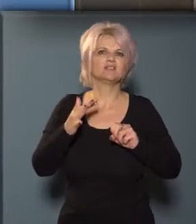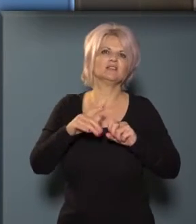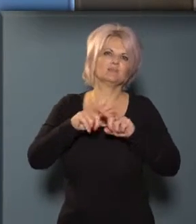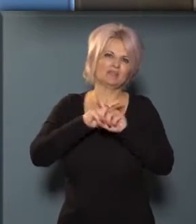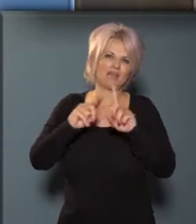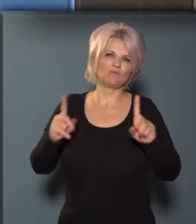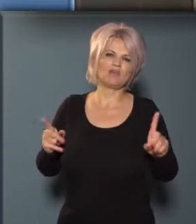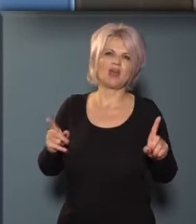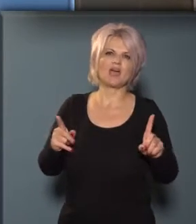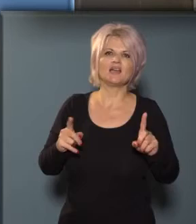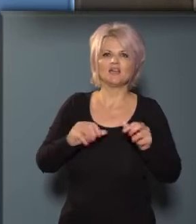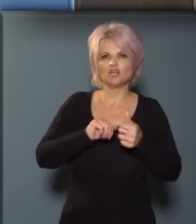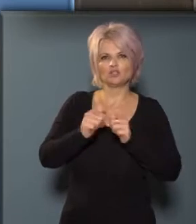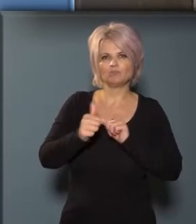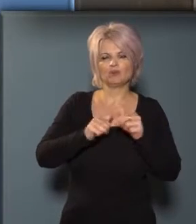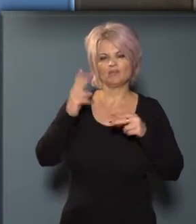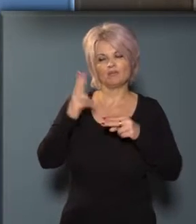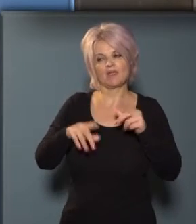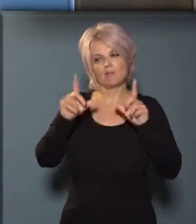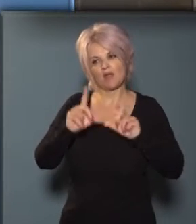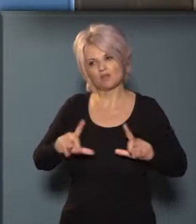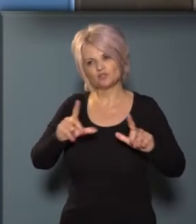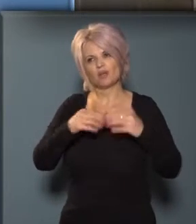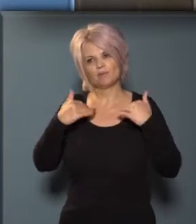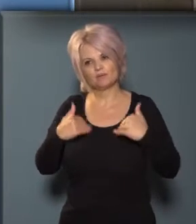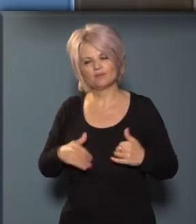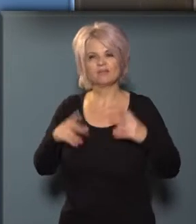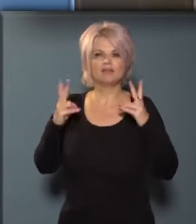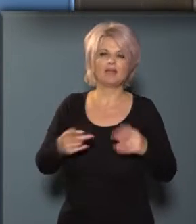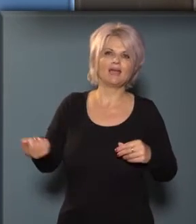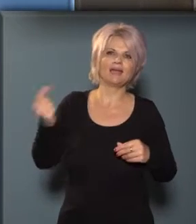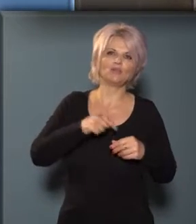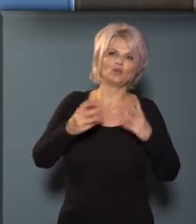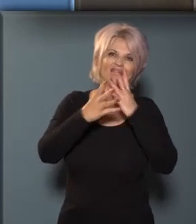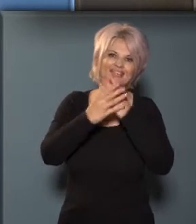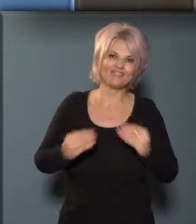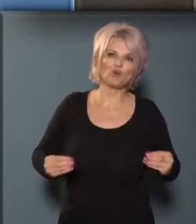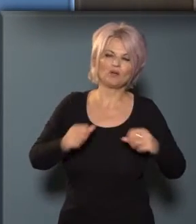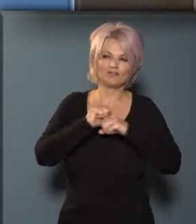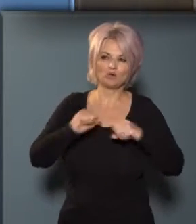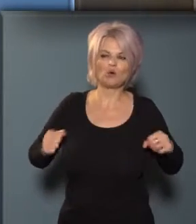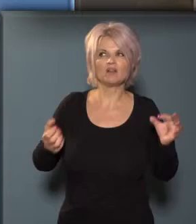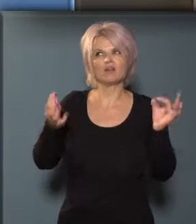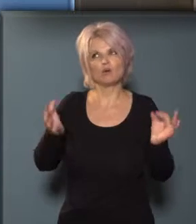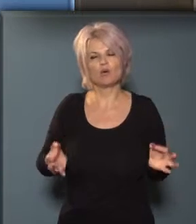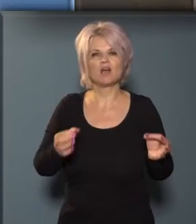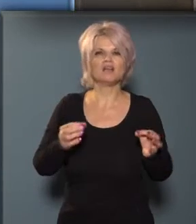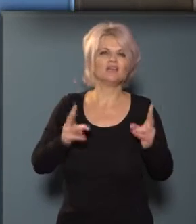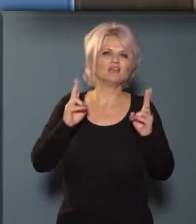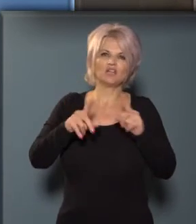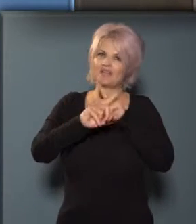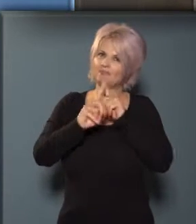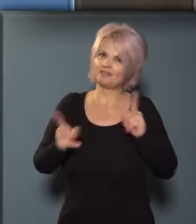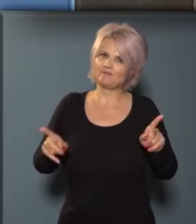a végén, amikor már egy picit lassúbbak vagyunk, akkor meg lehet jönni gyógytornázni, lehet jönni jógázni, és lehet mindenféle